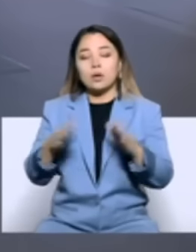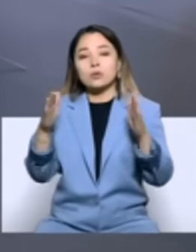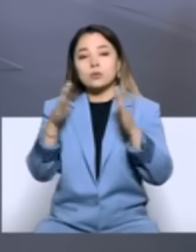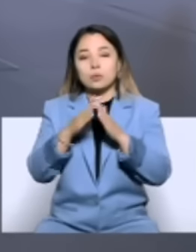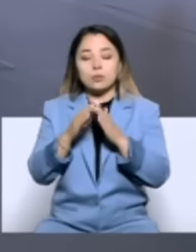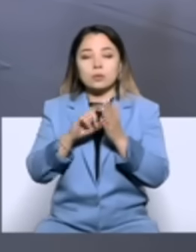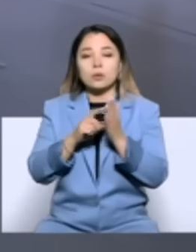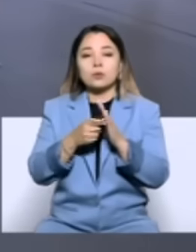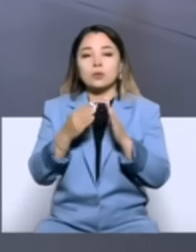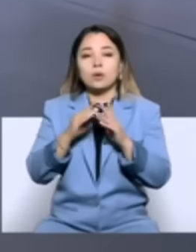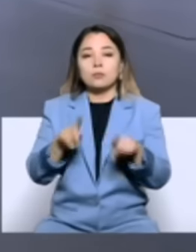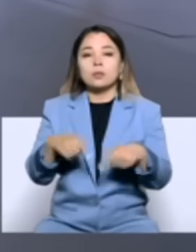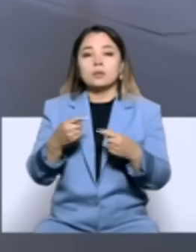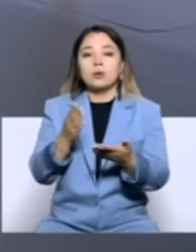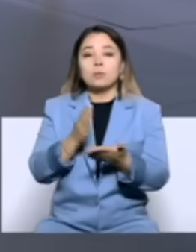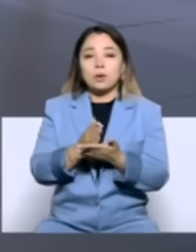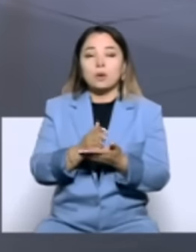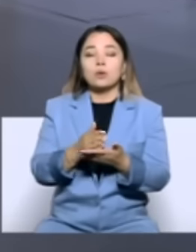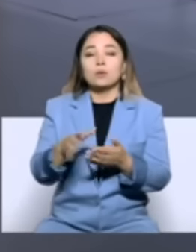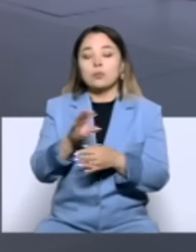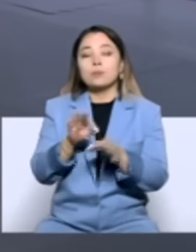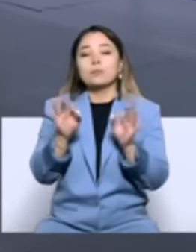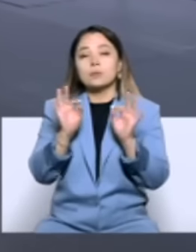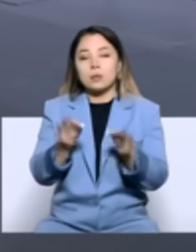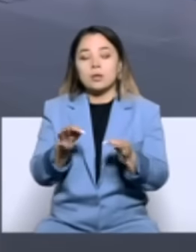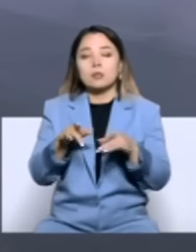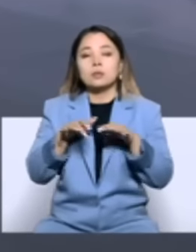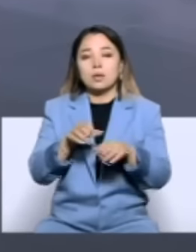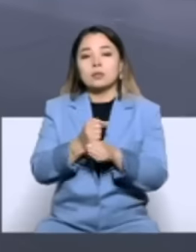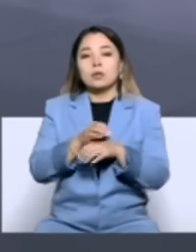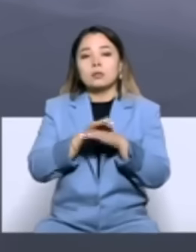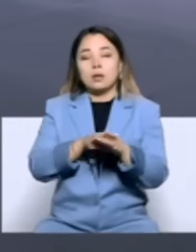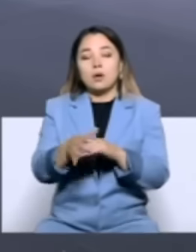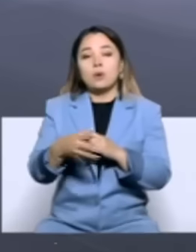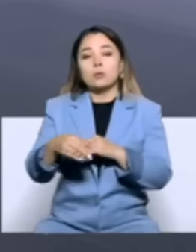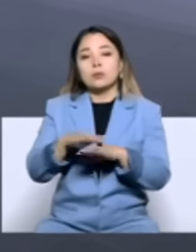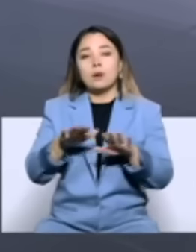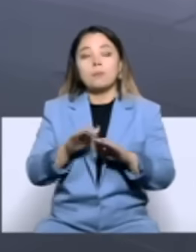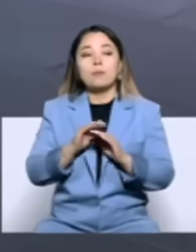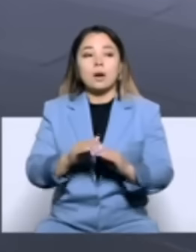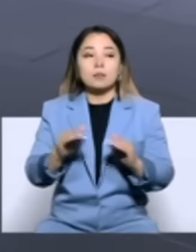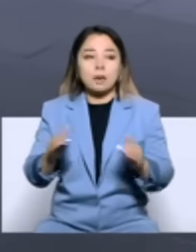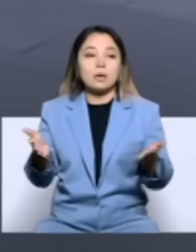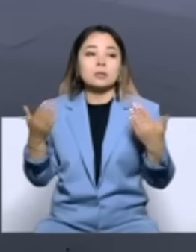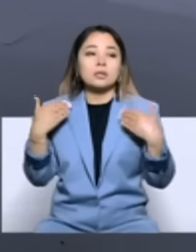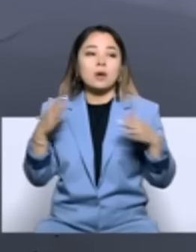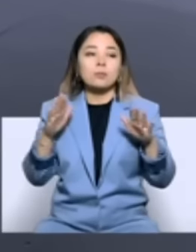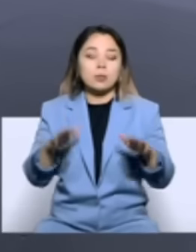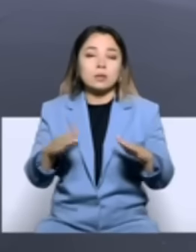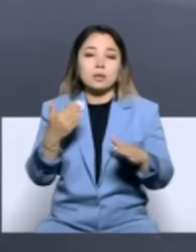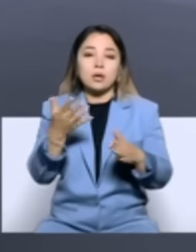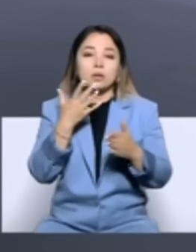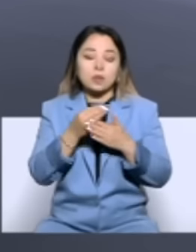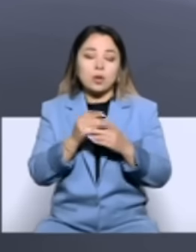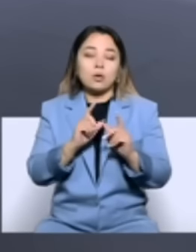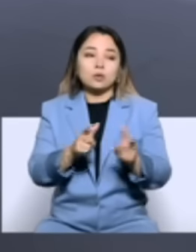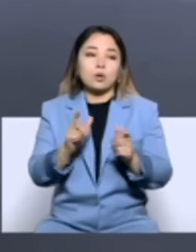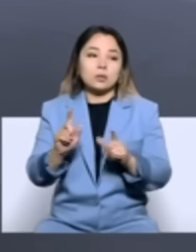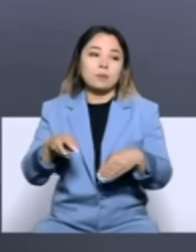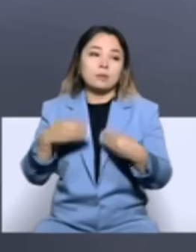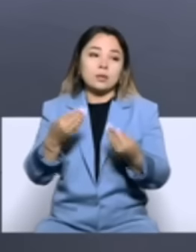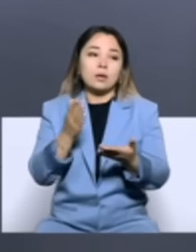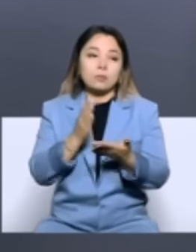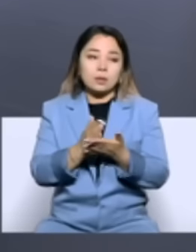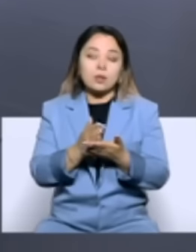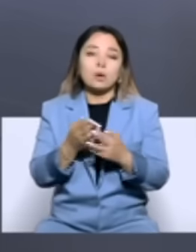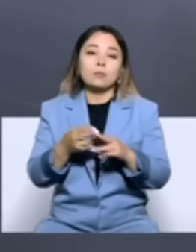мен пәтерлер беріліп жатыр. Доп тұрыс дейтін тірлік. Сол өңірлердің балаларына демалысқа жолдамалар беріліп